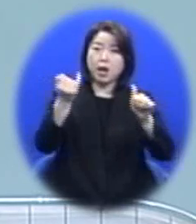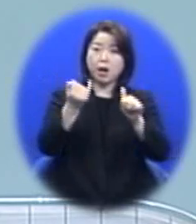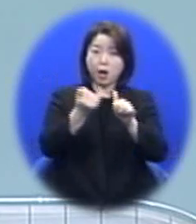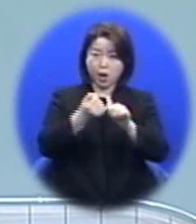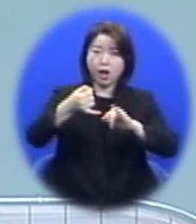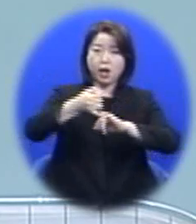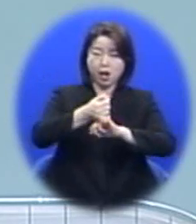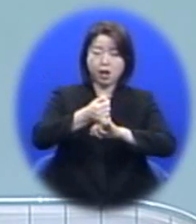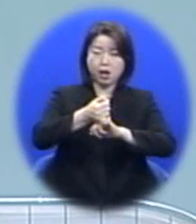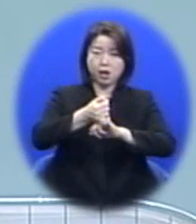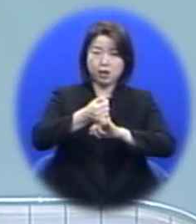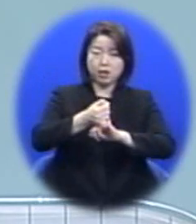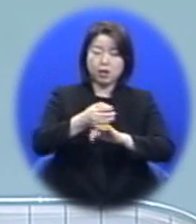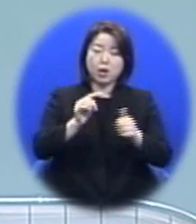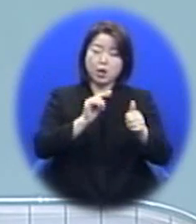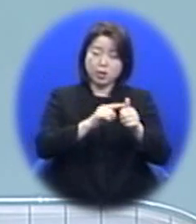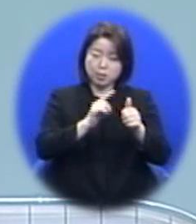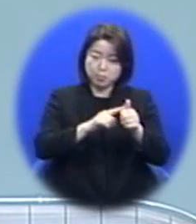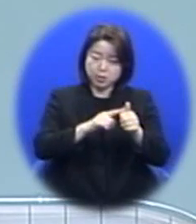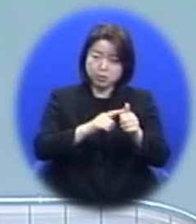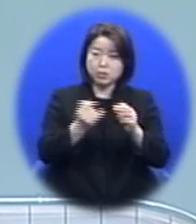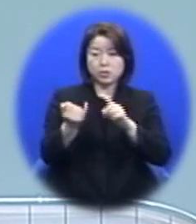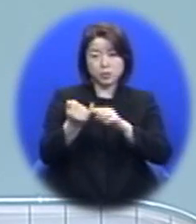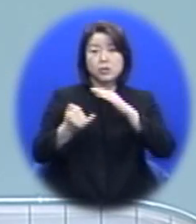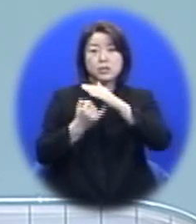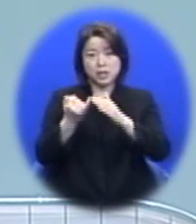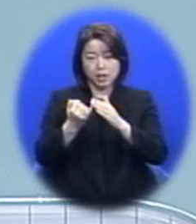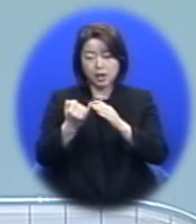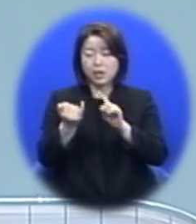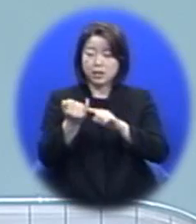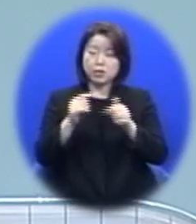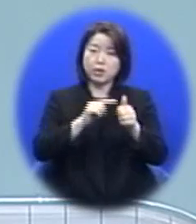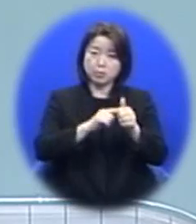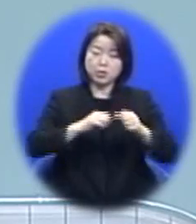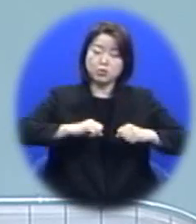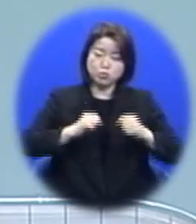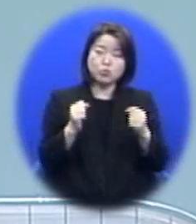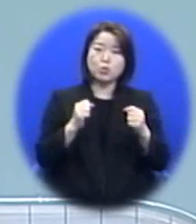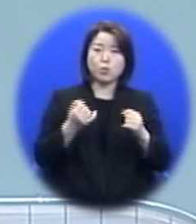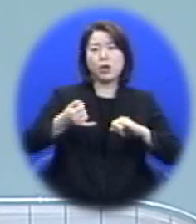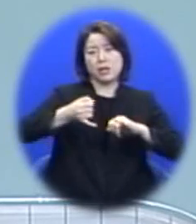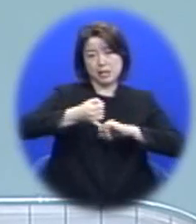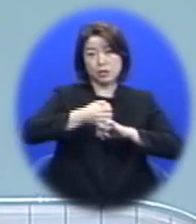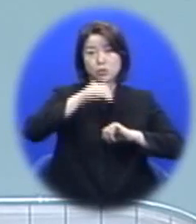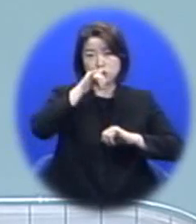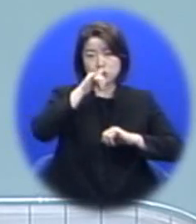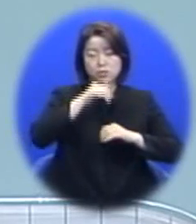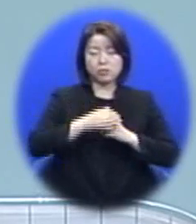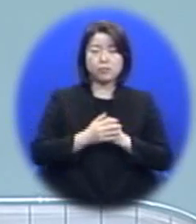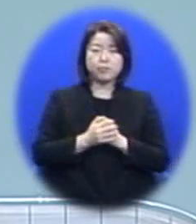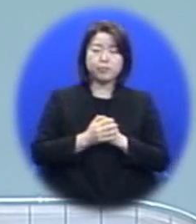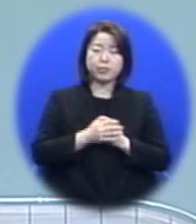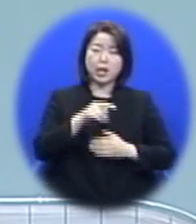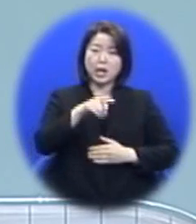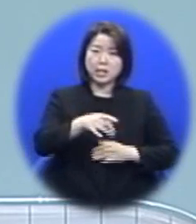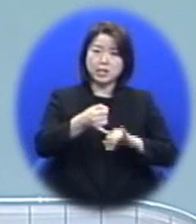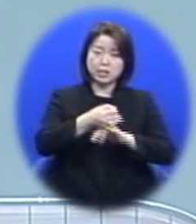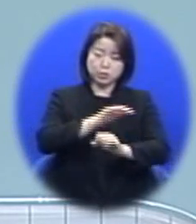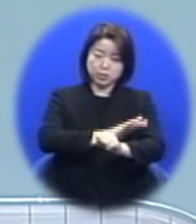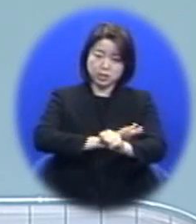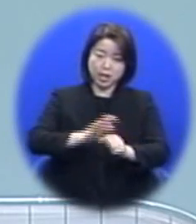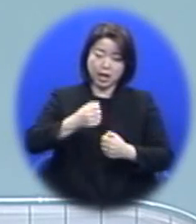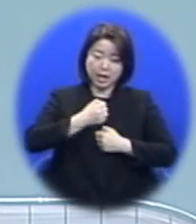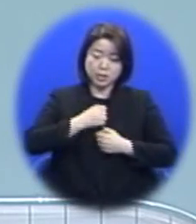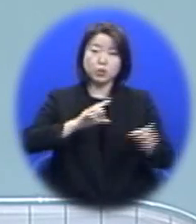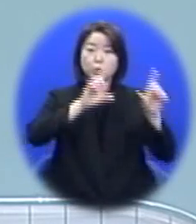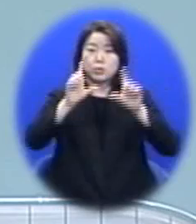순종하겠다고 남편은 사랑하겠다고 약속한 겁니다. 여러분, 이 약속을 잘 지키고 사는